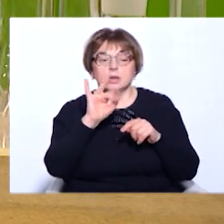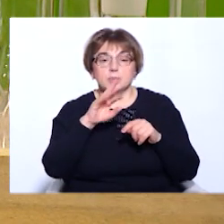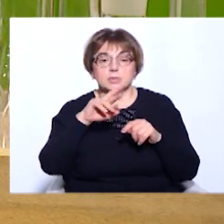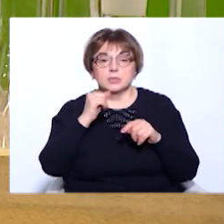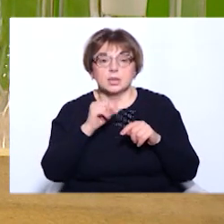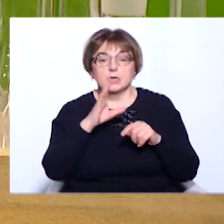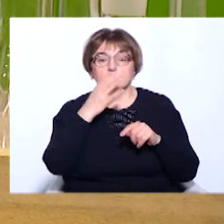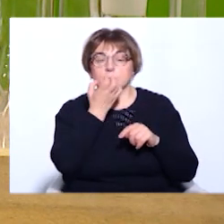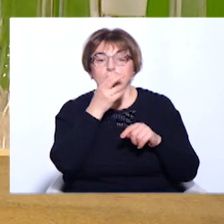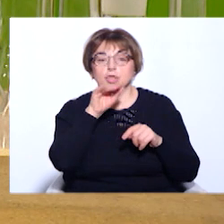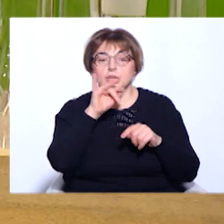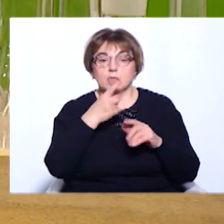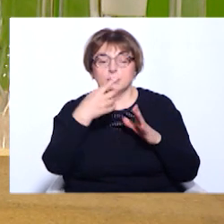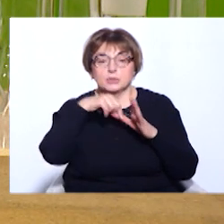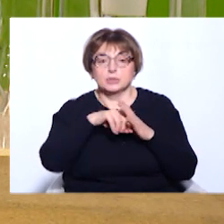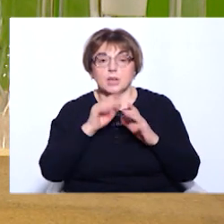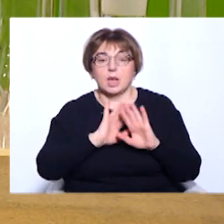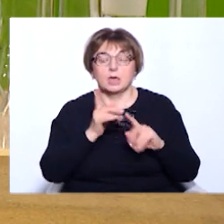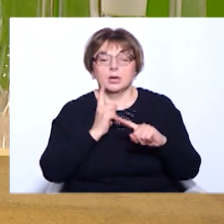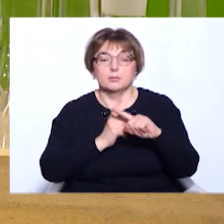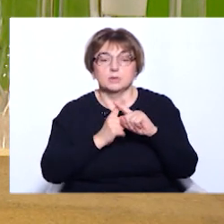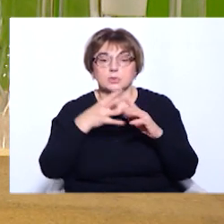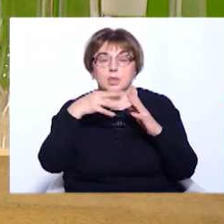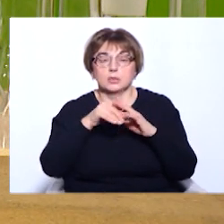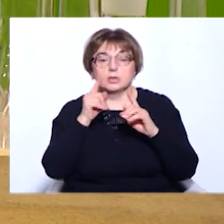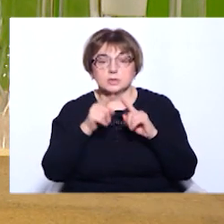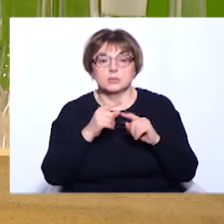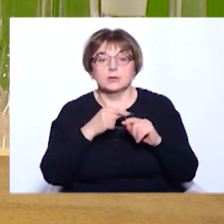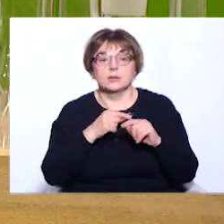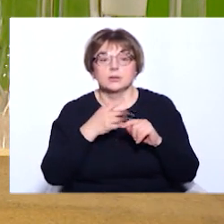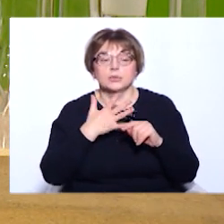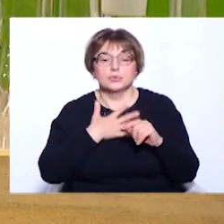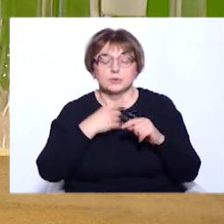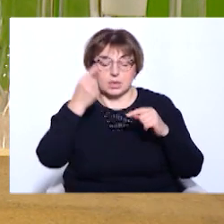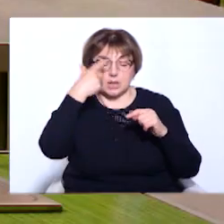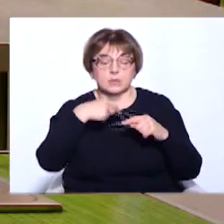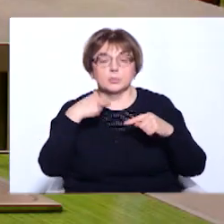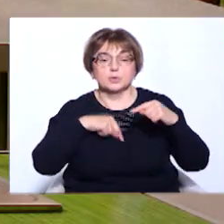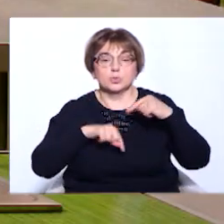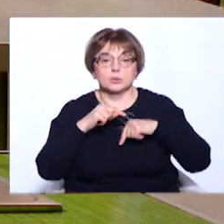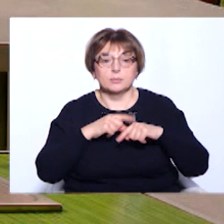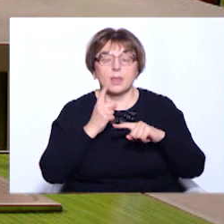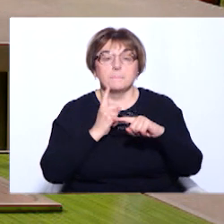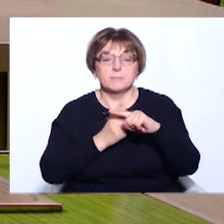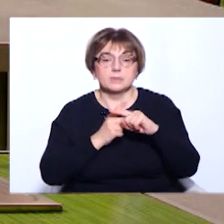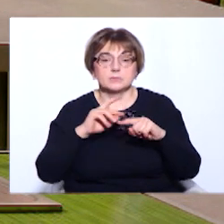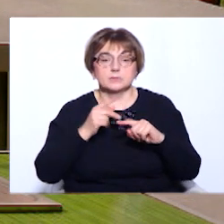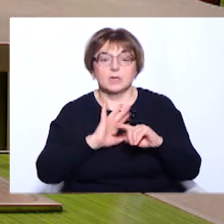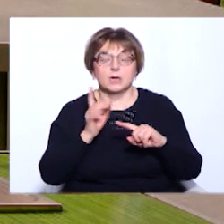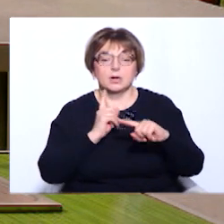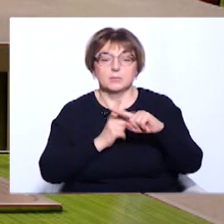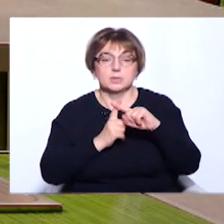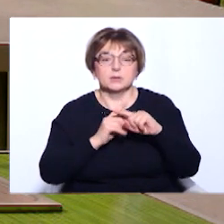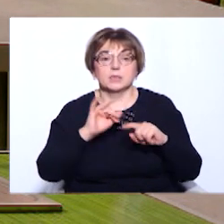ჟანგბადის შემცველობა არამეტალები არიან ისინი, მათი შემცველობა ჩვენს ორგანიზმში. მეტალთა და არამეტალთა